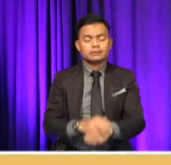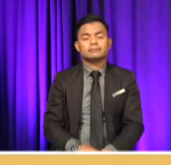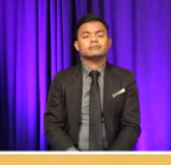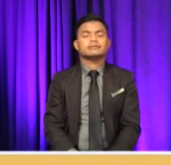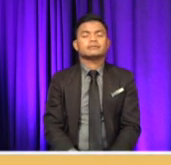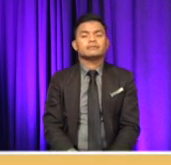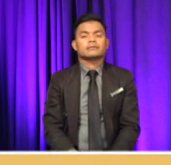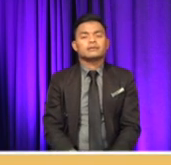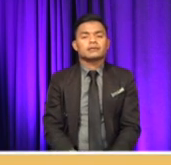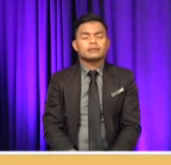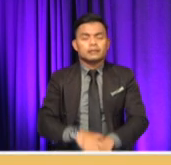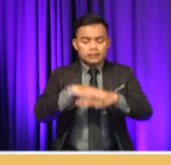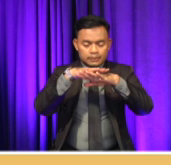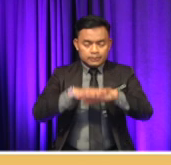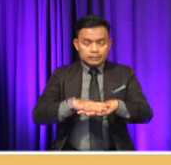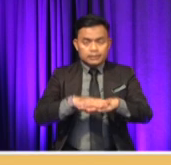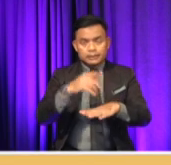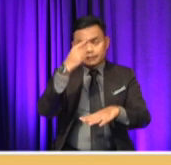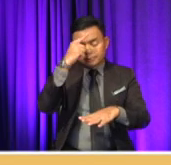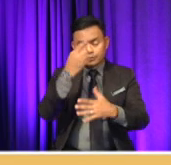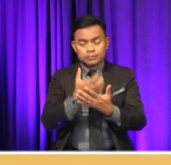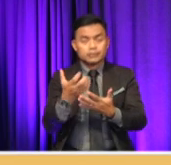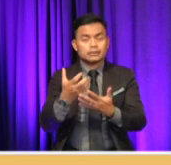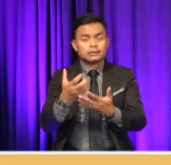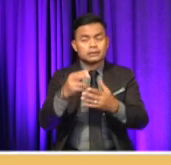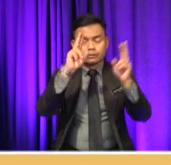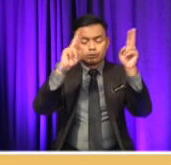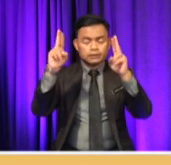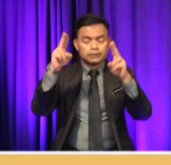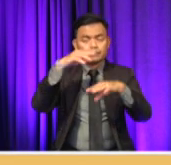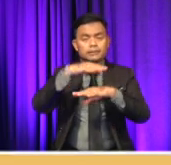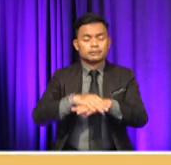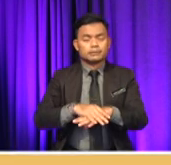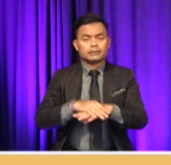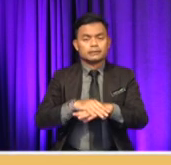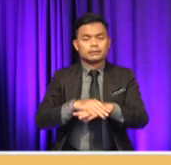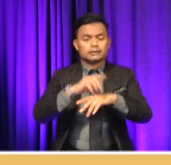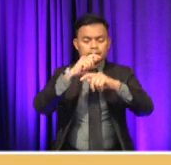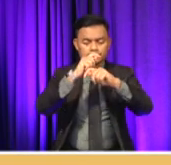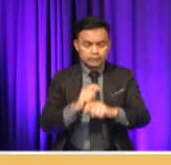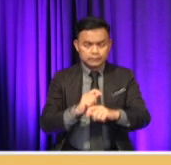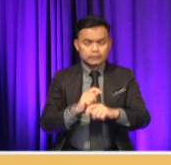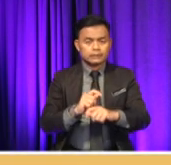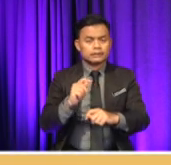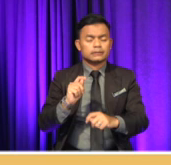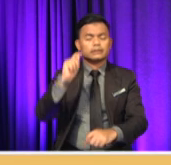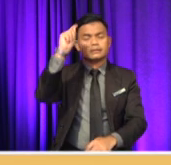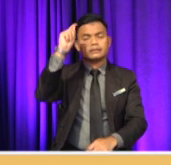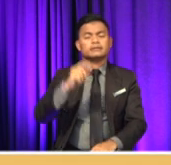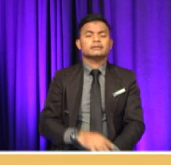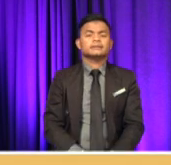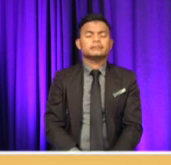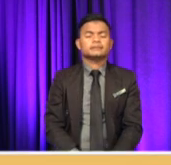fungsi dia membekalkan udah ada tempat bertekanan tinggi dalam sistem new meeting oke diambil dari